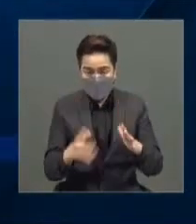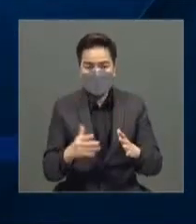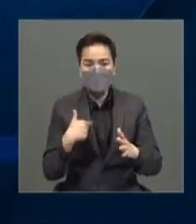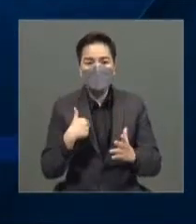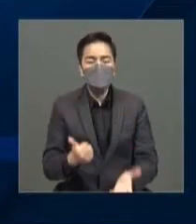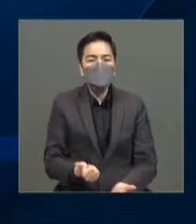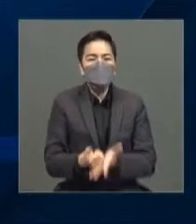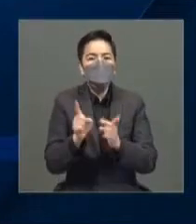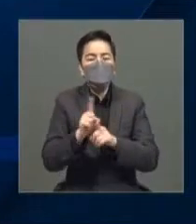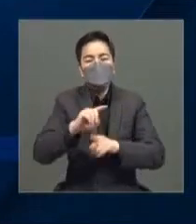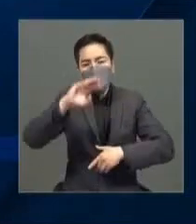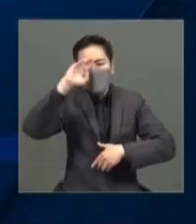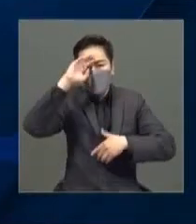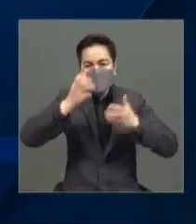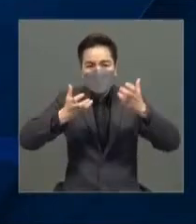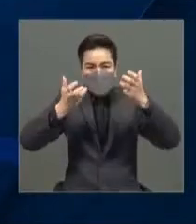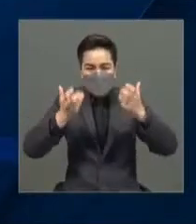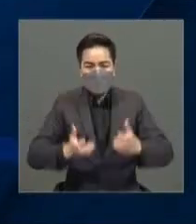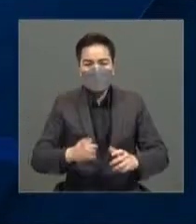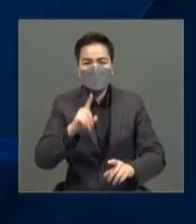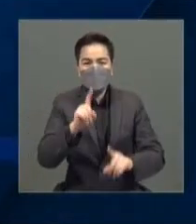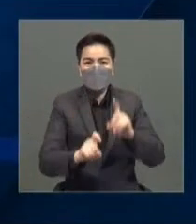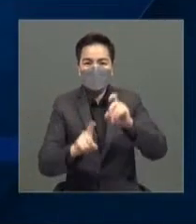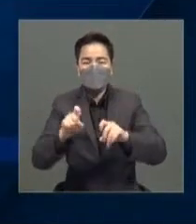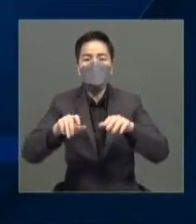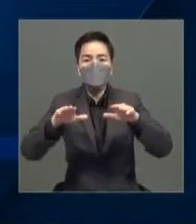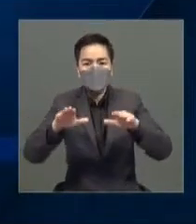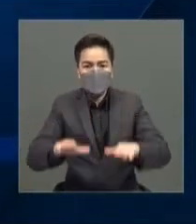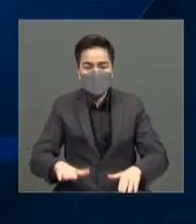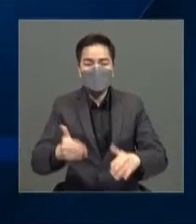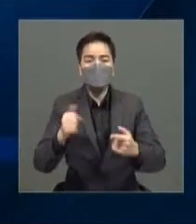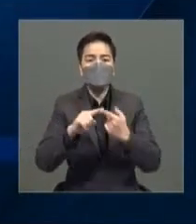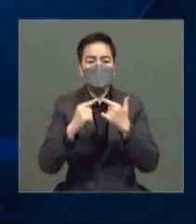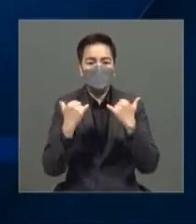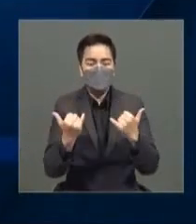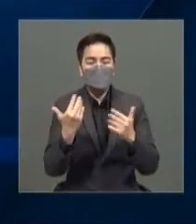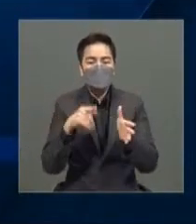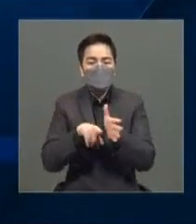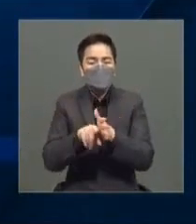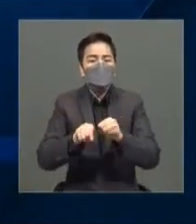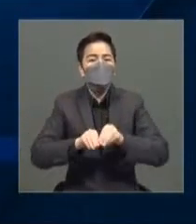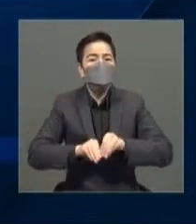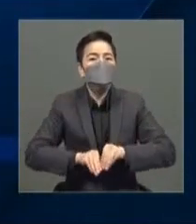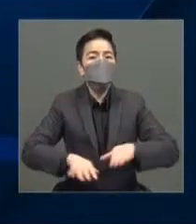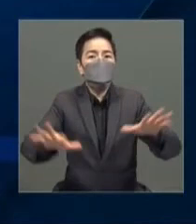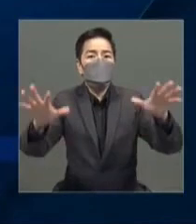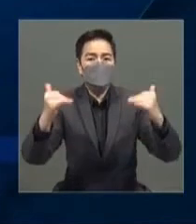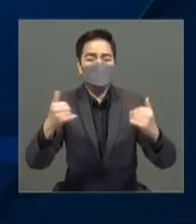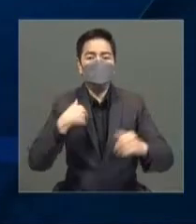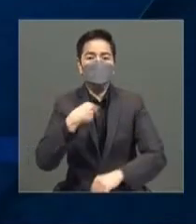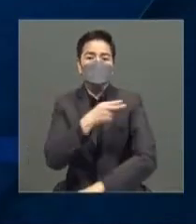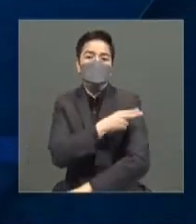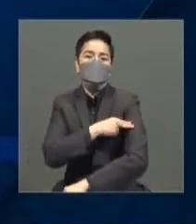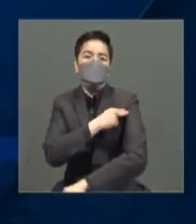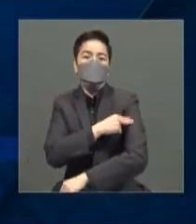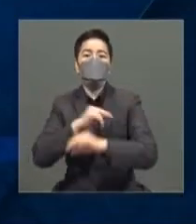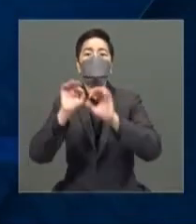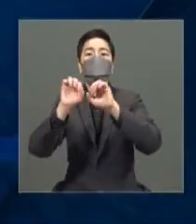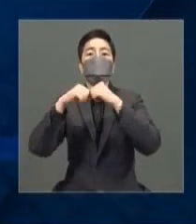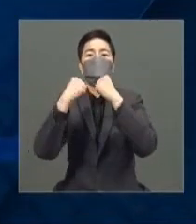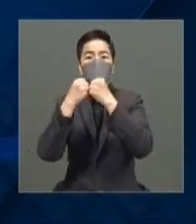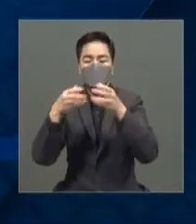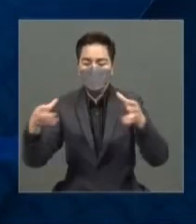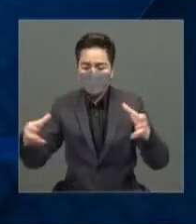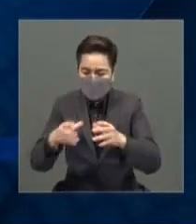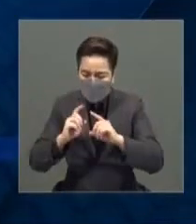จะช่วยลดการป่วยหนักและอัตราการตายในแง่ของการแพร่ระบาดเนี่ยนะคะในส่วนของแพทยสมาคมก็